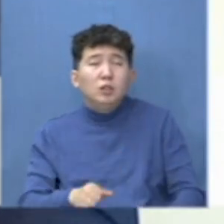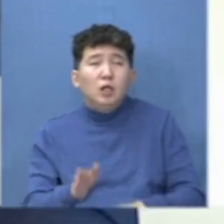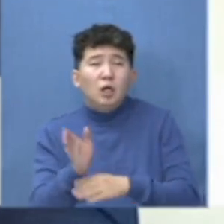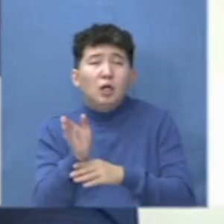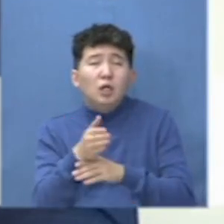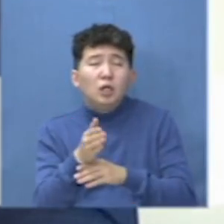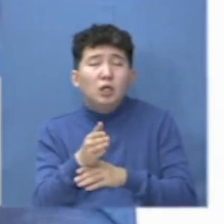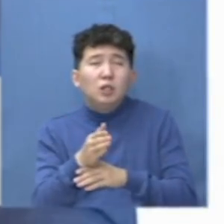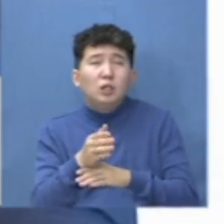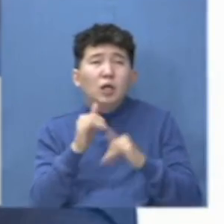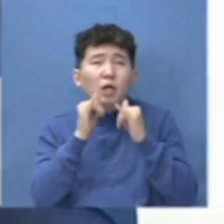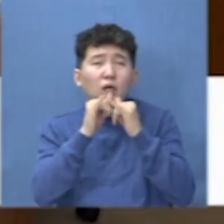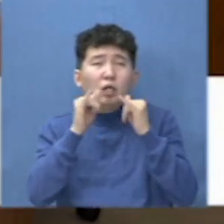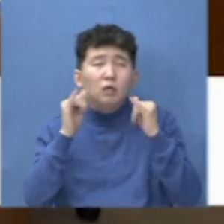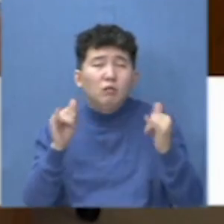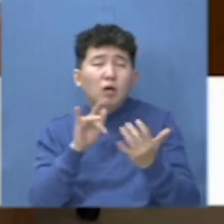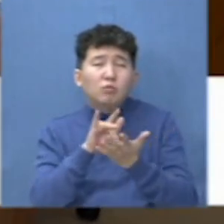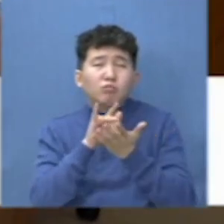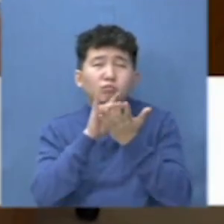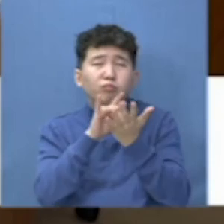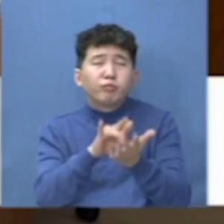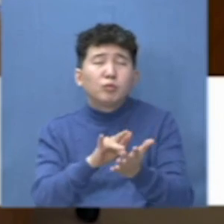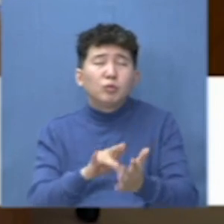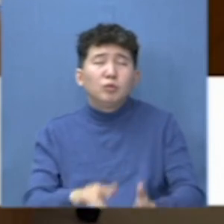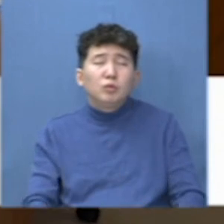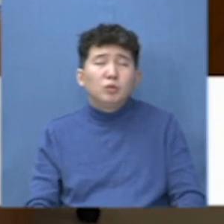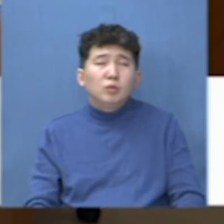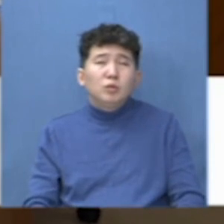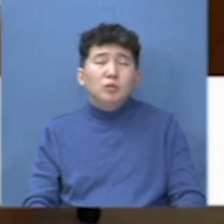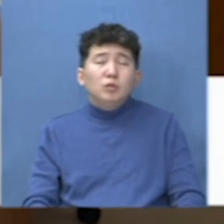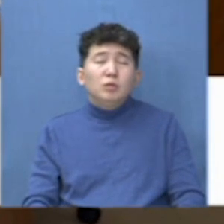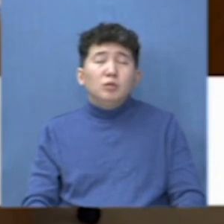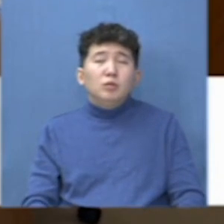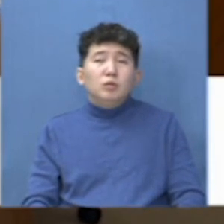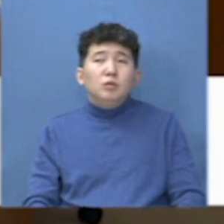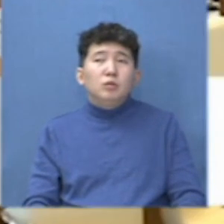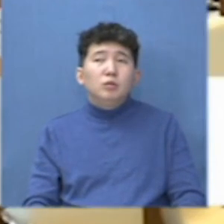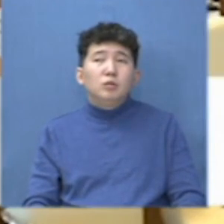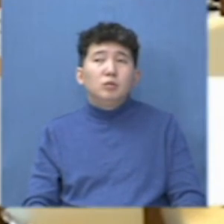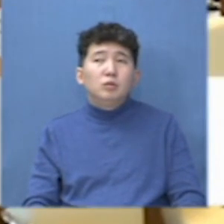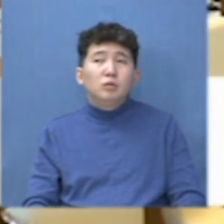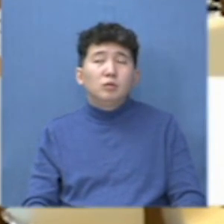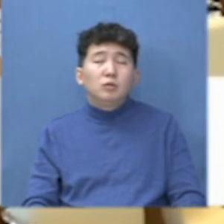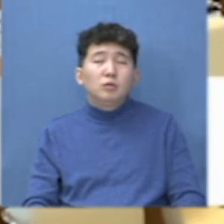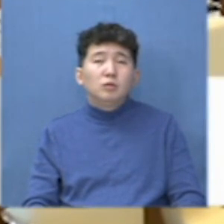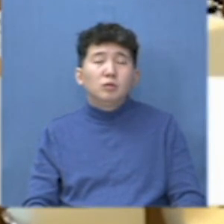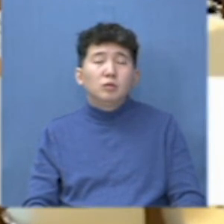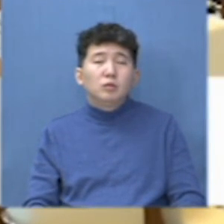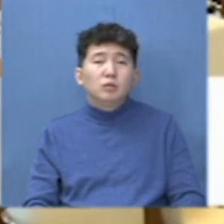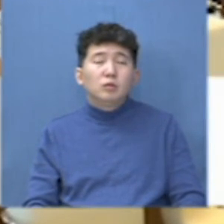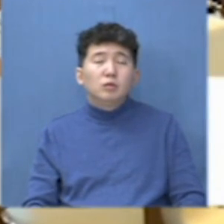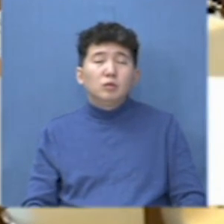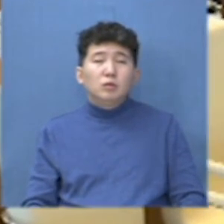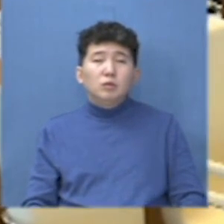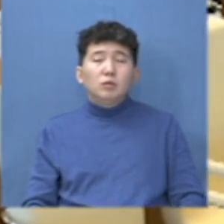өндірумен қатар туризмді түлетуге жол ашылар еді. Шынар Дүйсенғали, Елнұр Нұрайханов, Мақсат Нақпетов, Алтай ақпарат.